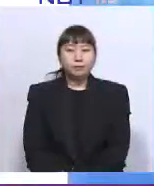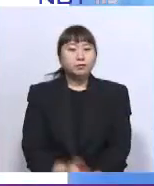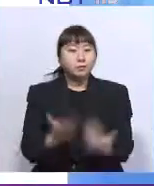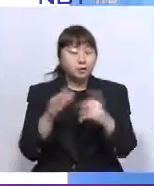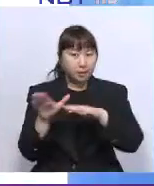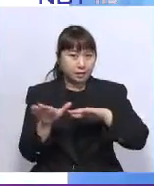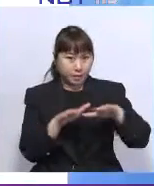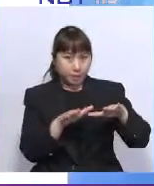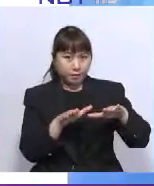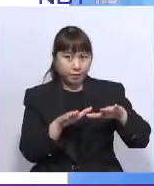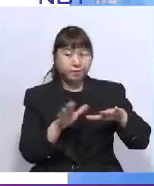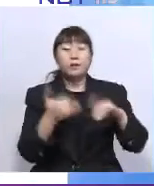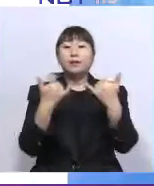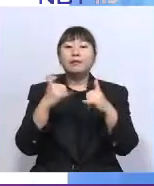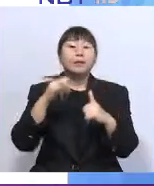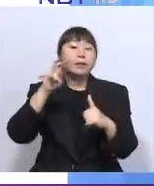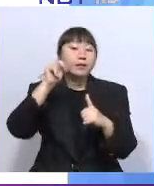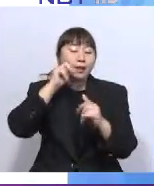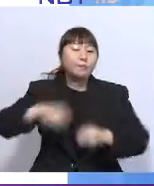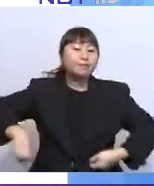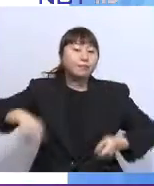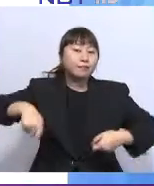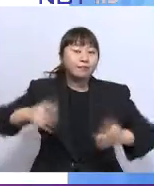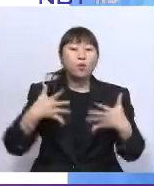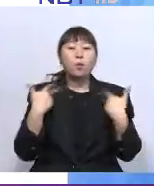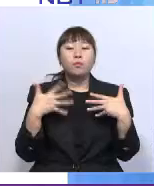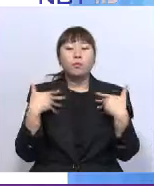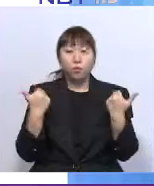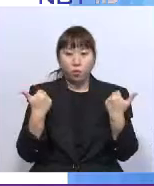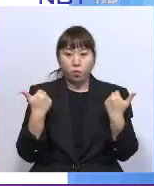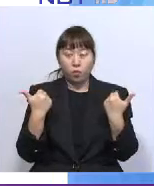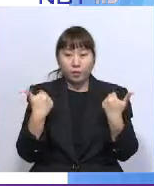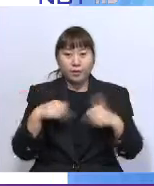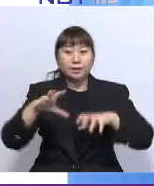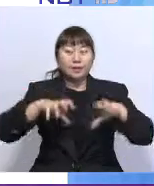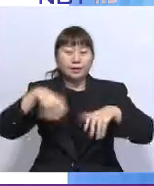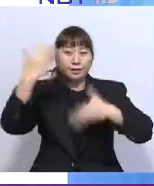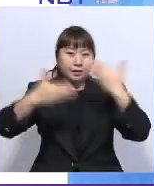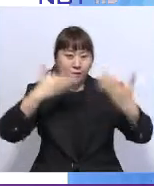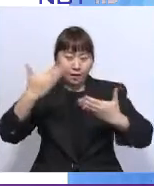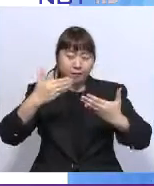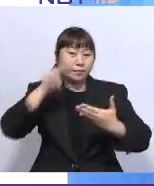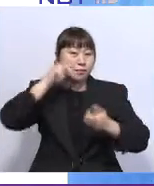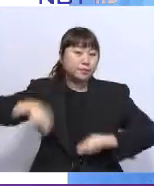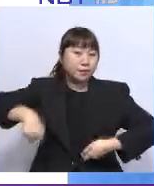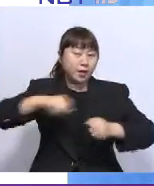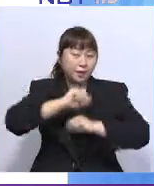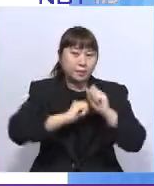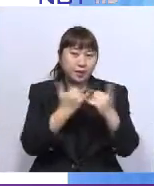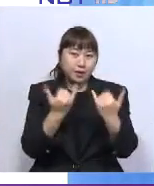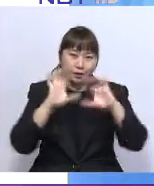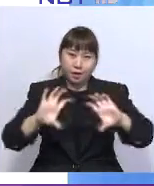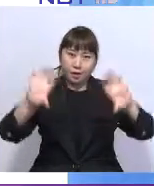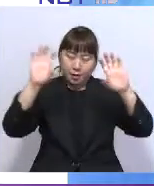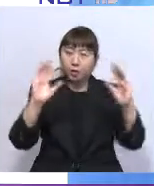เตรียมตัวกันให้พร้อมนะคะก็จะได้เล่นน้ำสงกรานต์อย่างมีความสุขจริงๆนะคะซึ่งการจัดกิจกรรมสงกรานต์ในปีนี้นะคะทางรัฐบาล